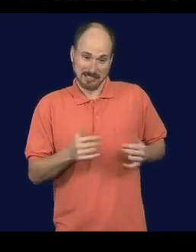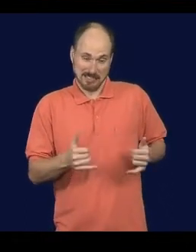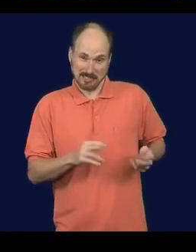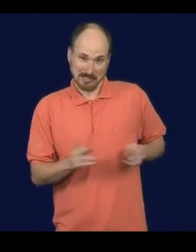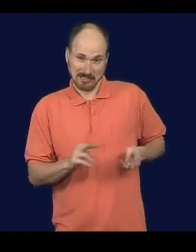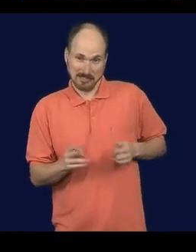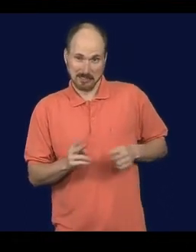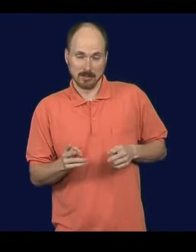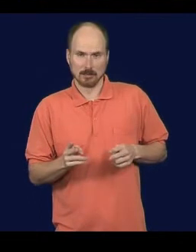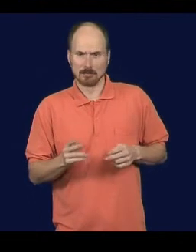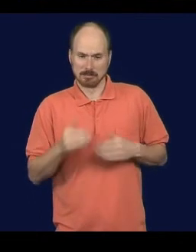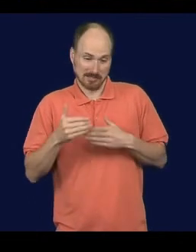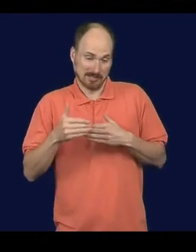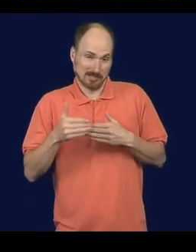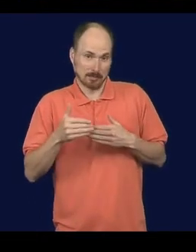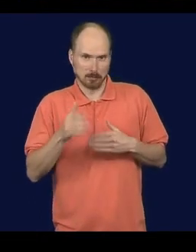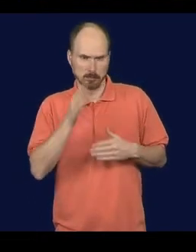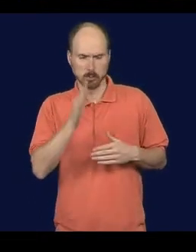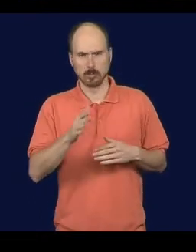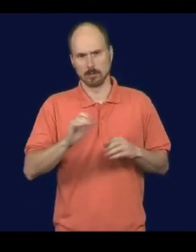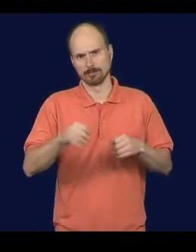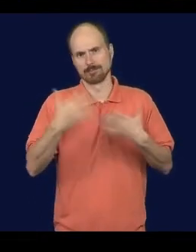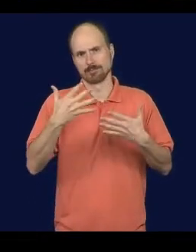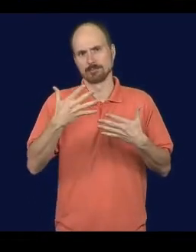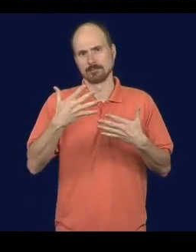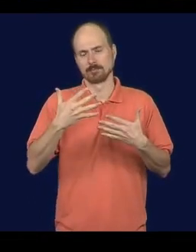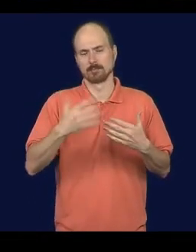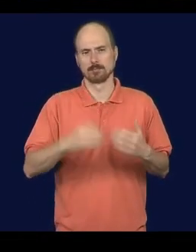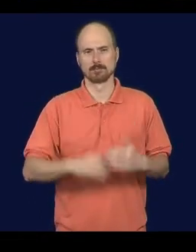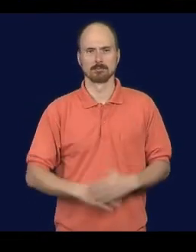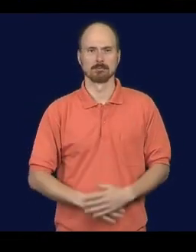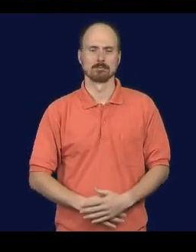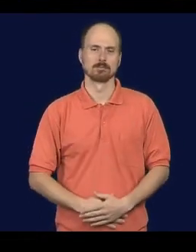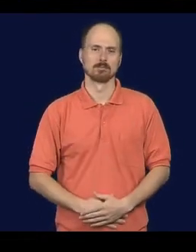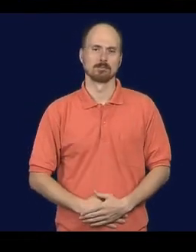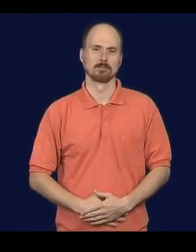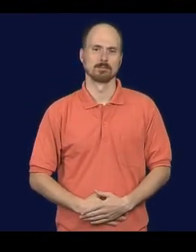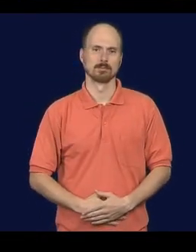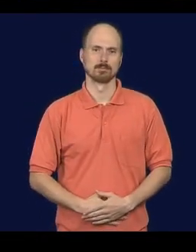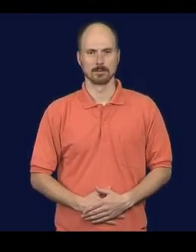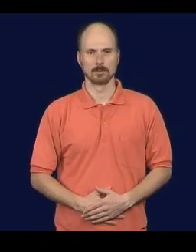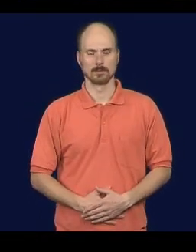kde se dá použít například